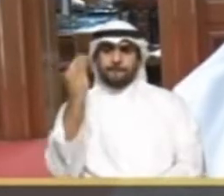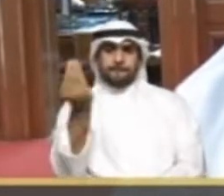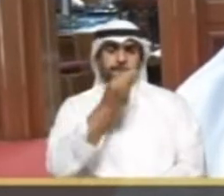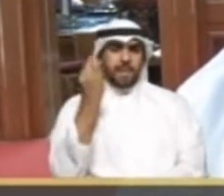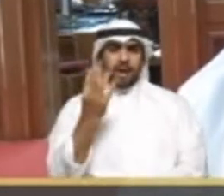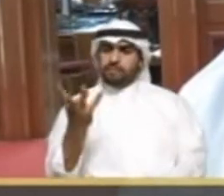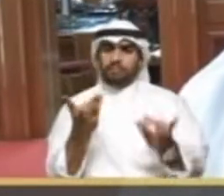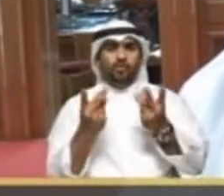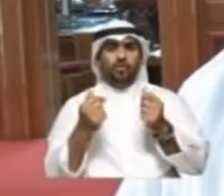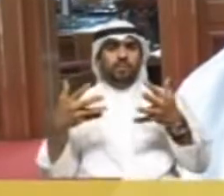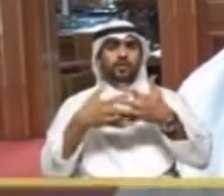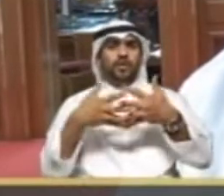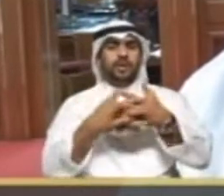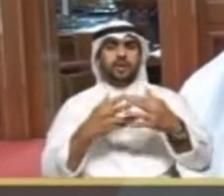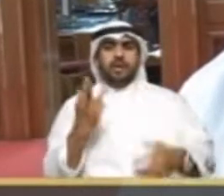90 شركة عالمية